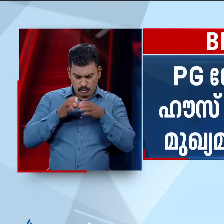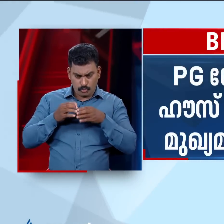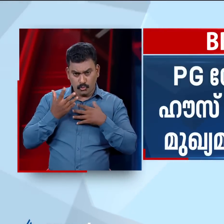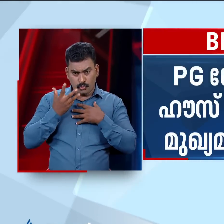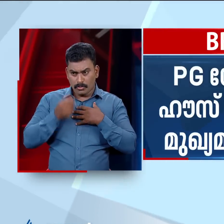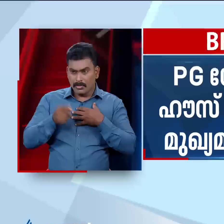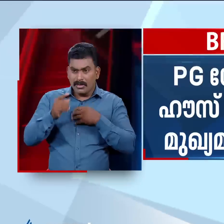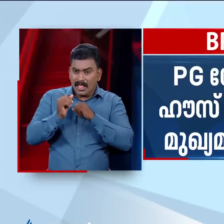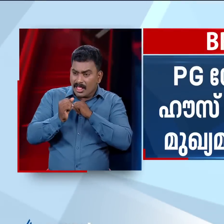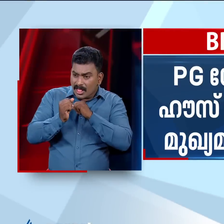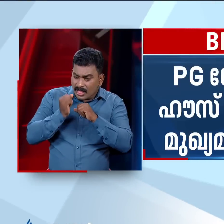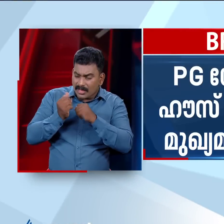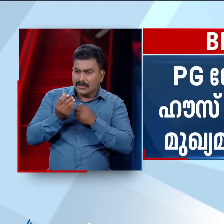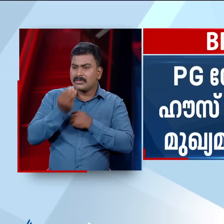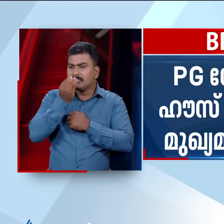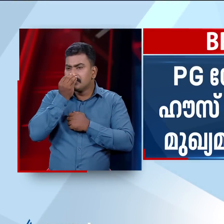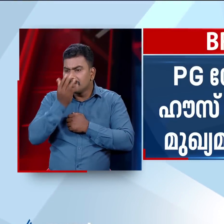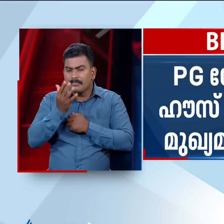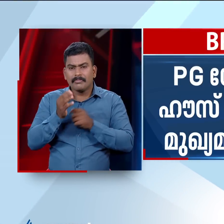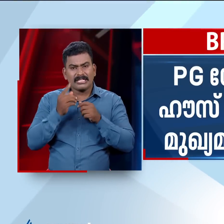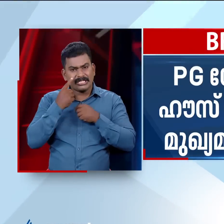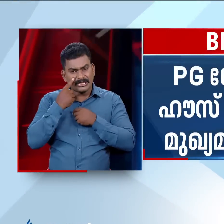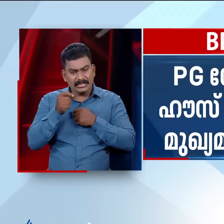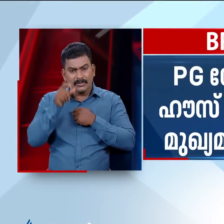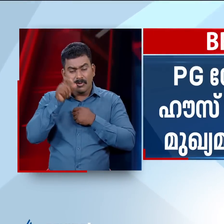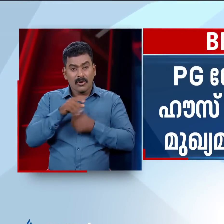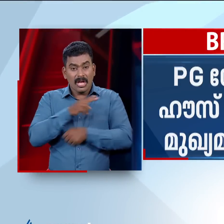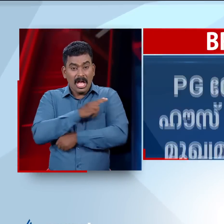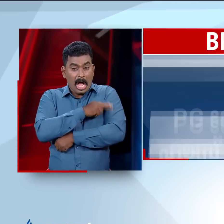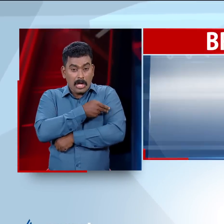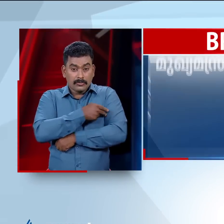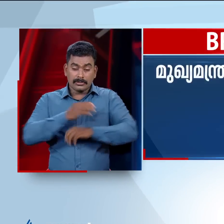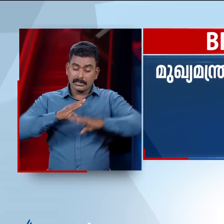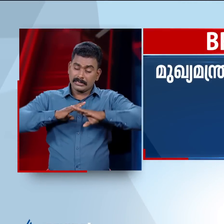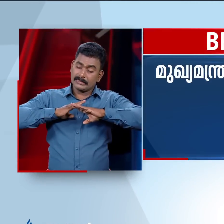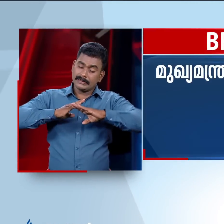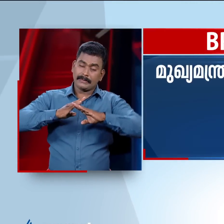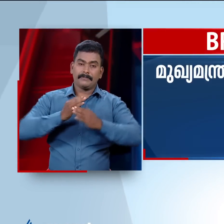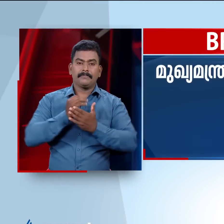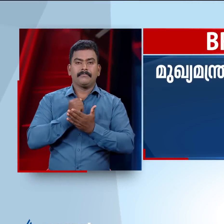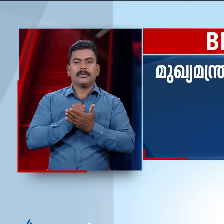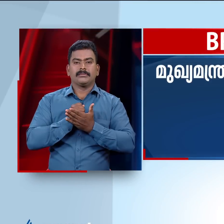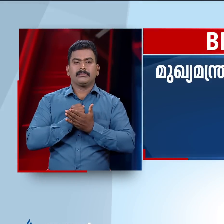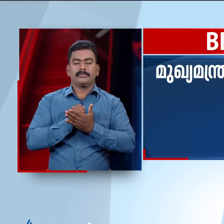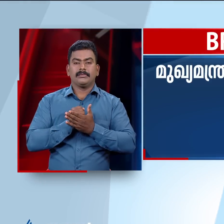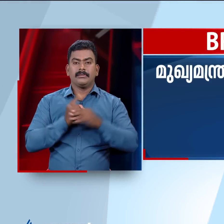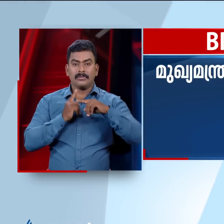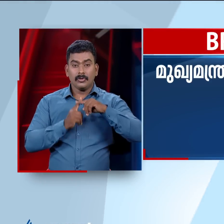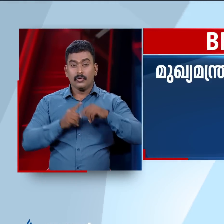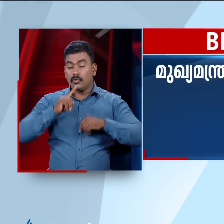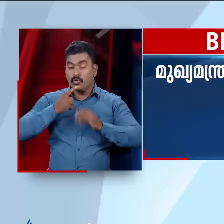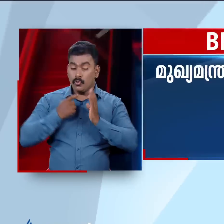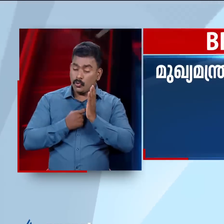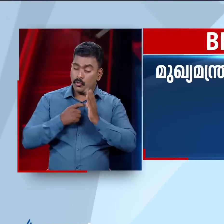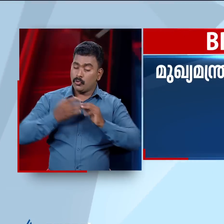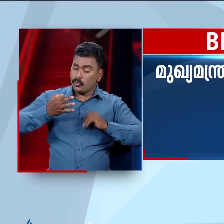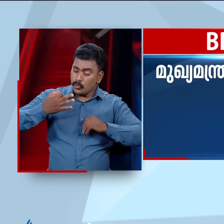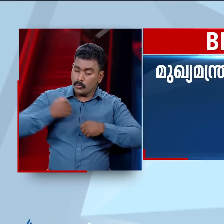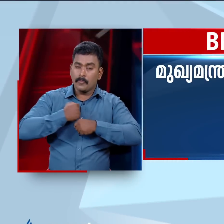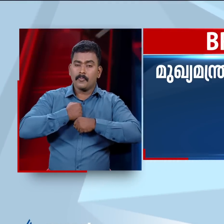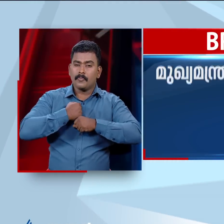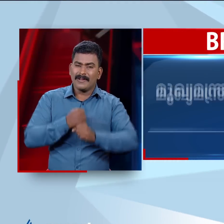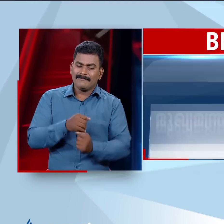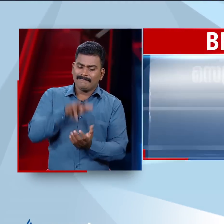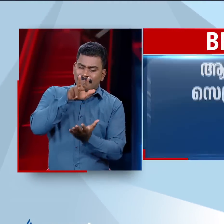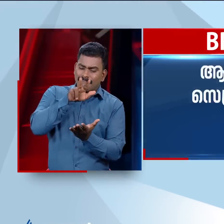കഴിഞ്ഞു. ആശുപത്രി സംരക്ഷണ നിയമം, സംരക്ഷിത മേഖലകളാക്കി പ്രഖ്യാപിക്കൽ തുടങ്ങിയ ആവശ്യങ്ങൾ കൂടിയുണ്ട്. ഈ ഓർഡിനൻസ് എത്രയും വേഗം ഇറക്കുന്ന കാര്യത്തിൽ ഒരു ഉറപ്പ് വേണം.